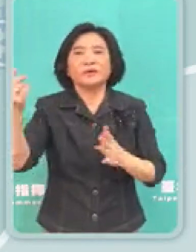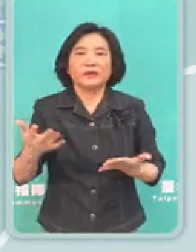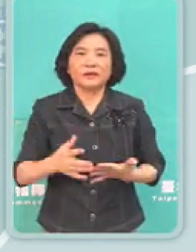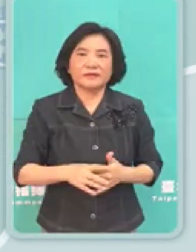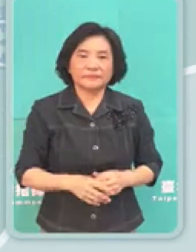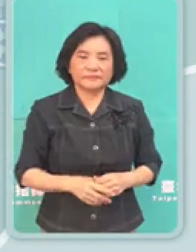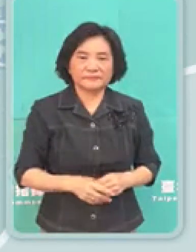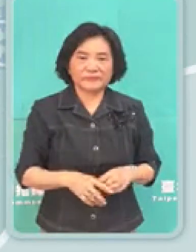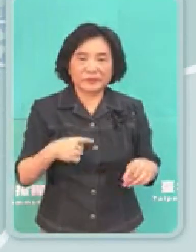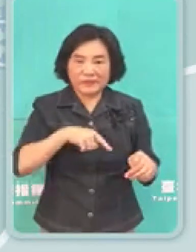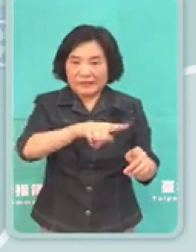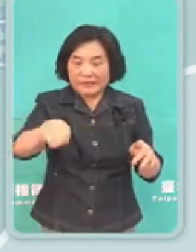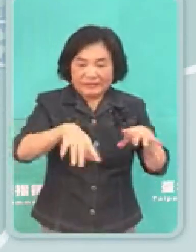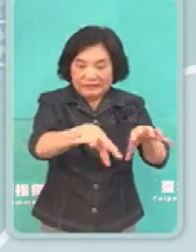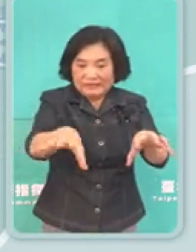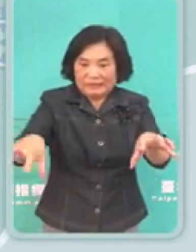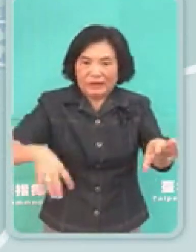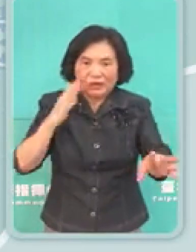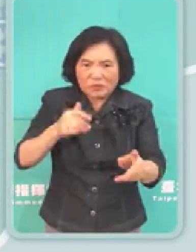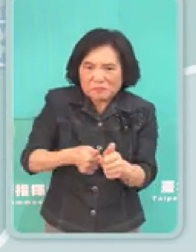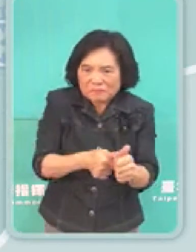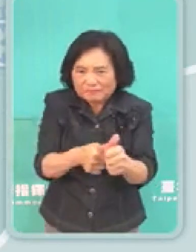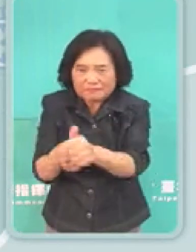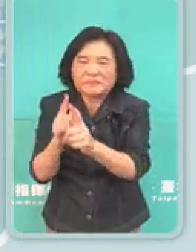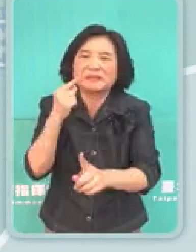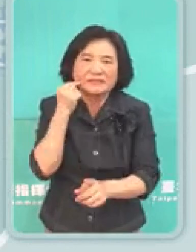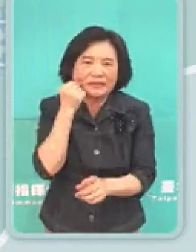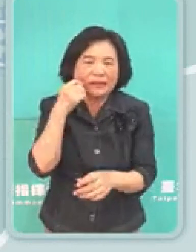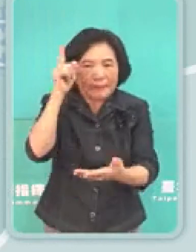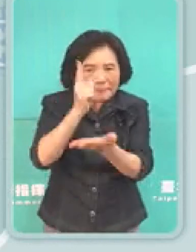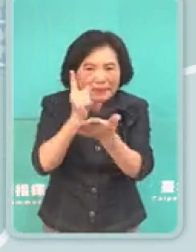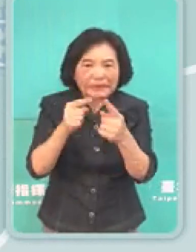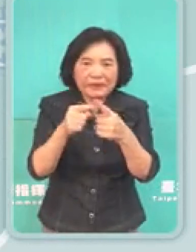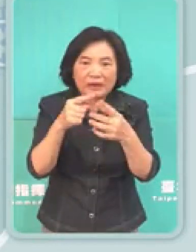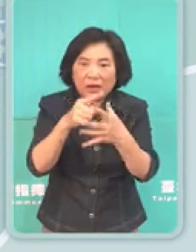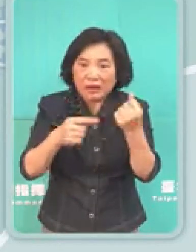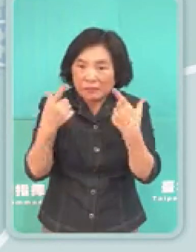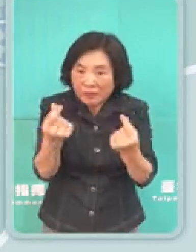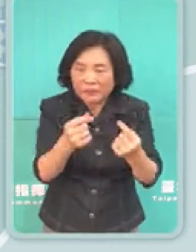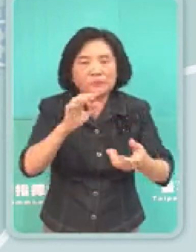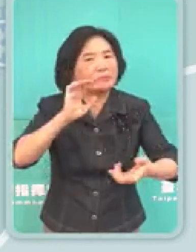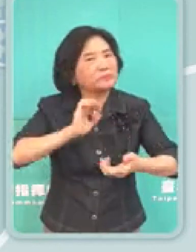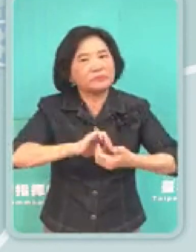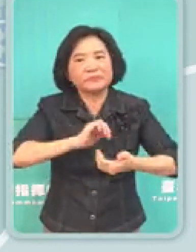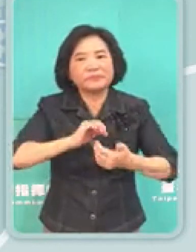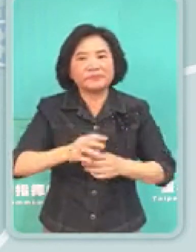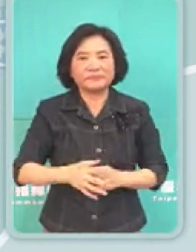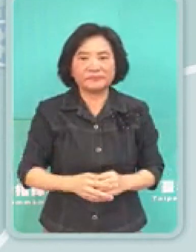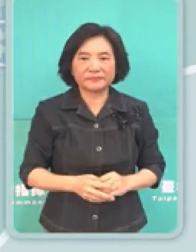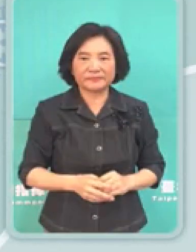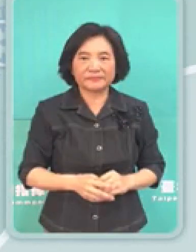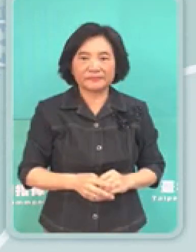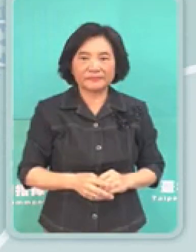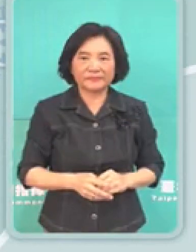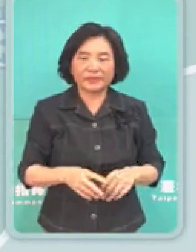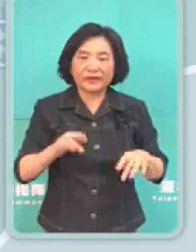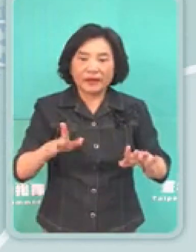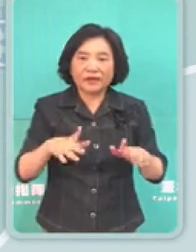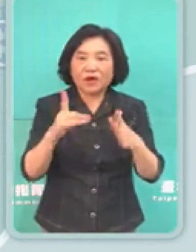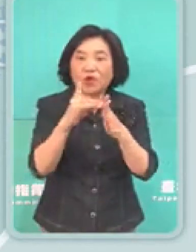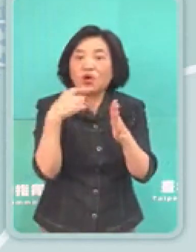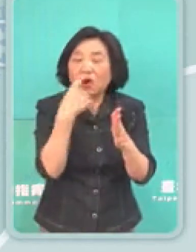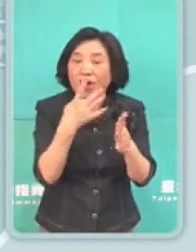所以那个要做追踪，什么都很困难，而且每天来的人数也不见得一样。哦，啊，就算，而且户籍